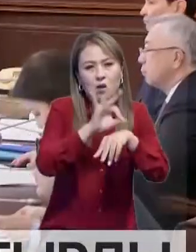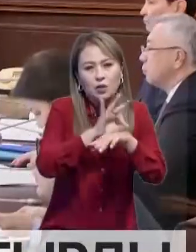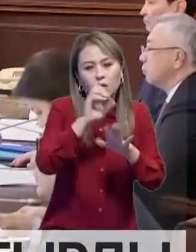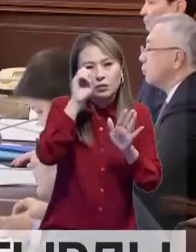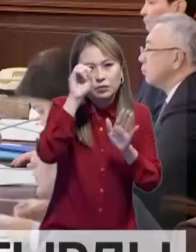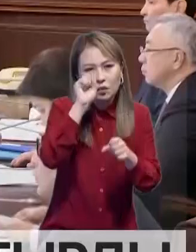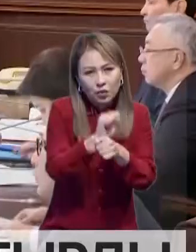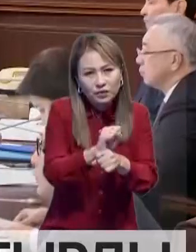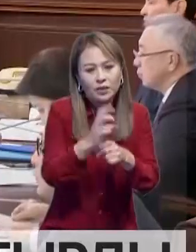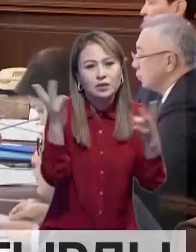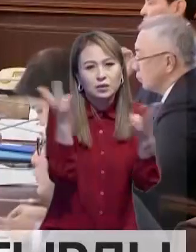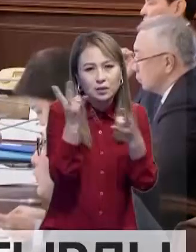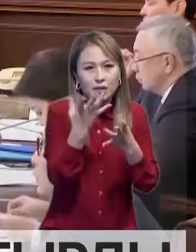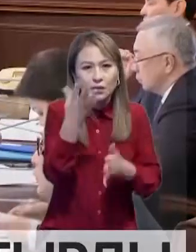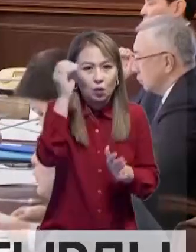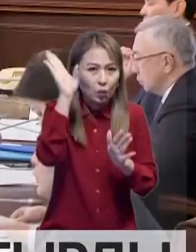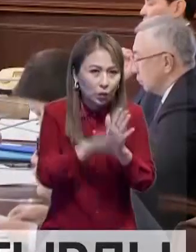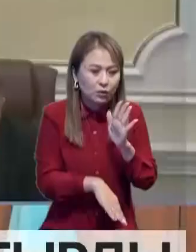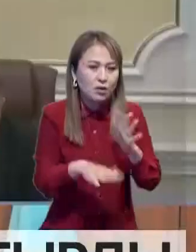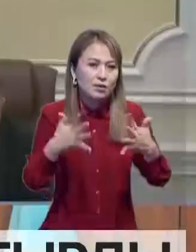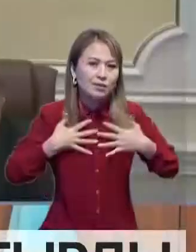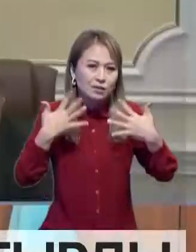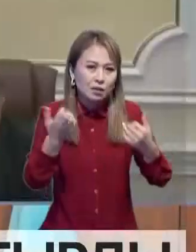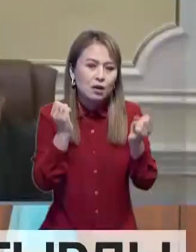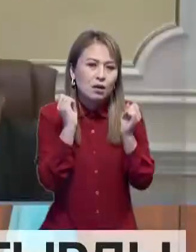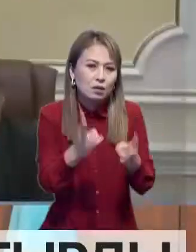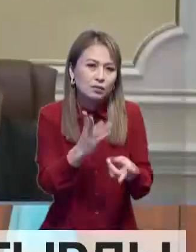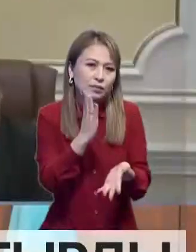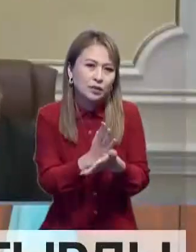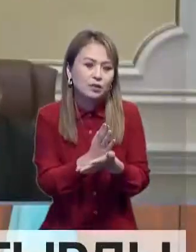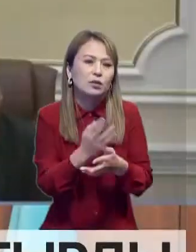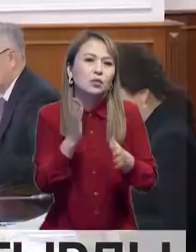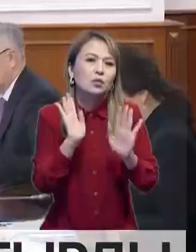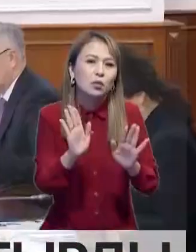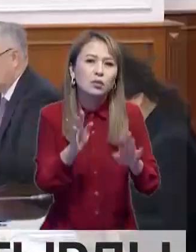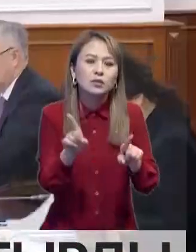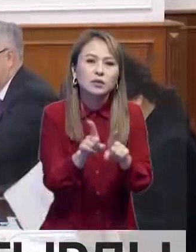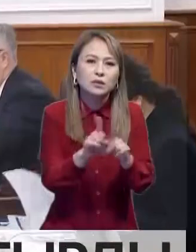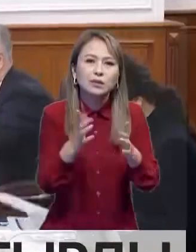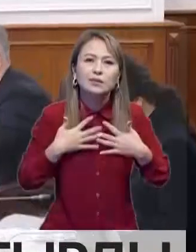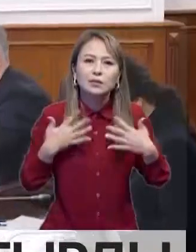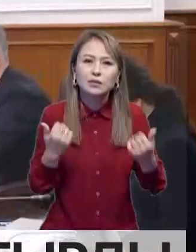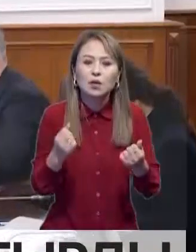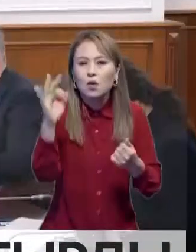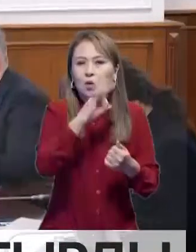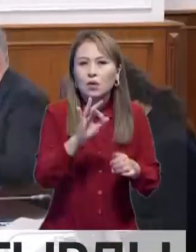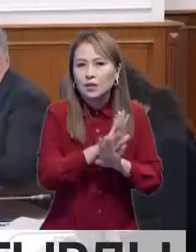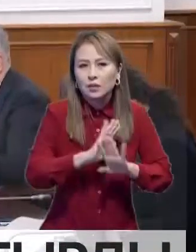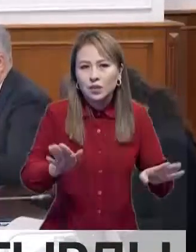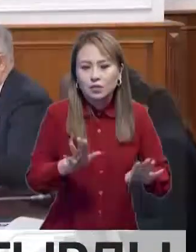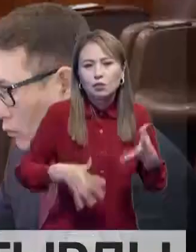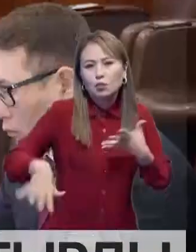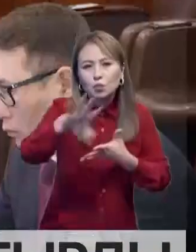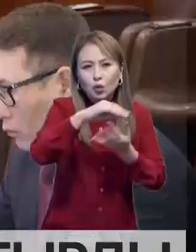тоқтату керек деді. Қызылша асқынса балалардың денсаулығына қауіп төнетінін айтты. Бірақ ол үшін тек денсаулық сақтау жүйесі ғана емес,